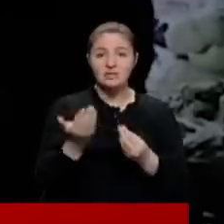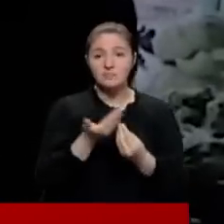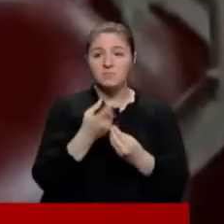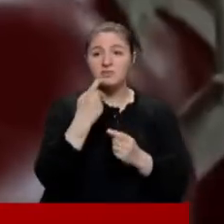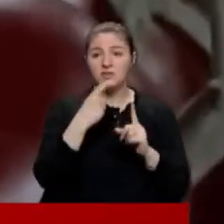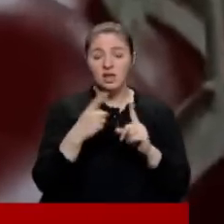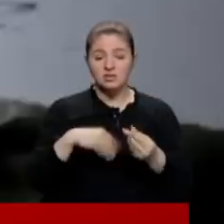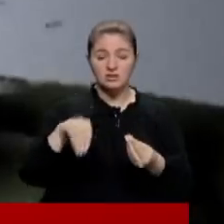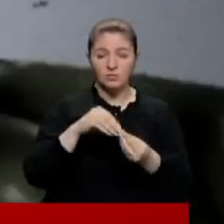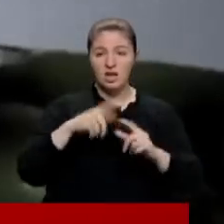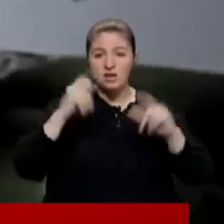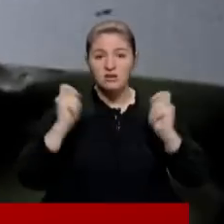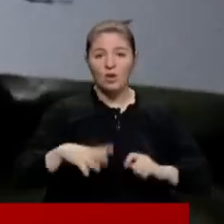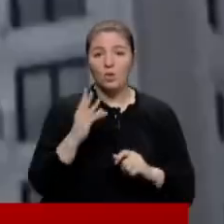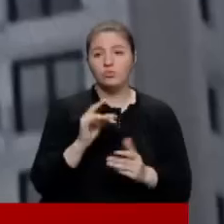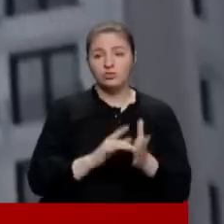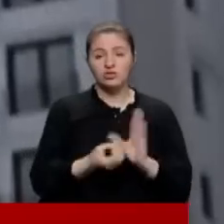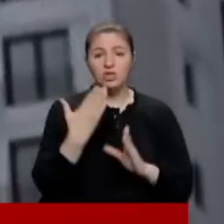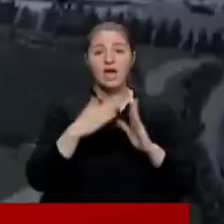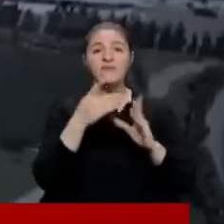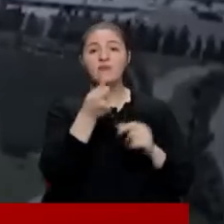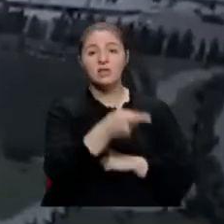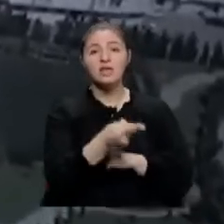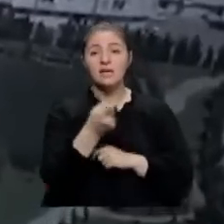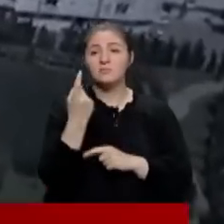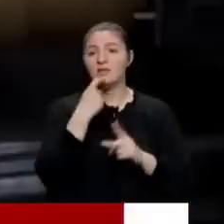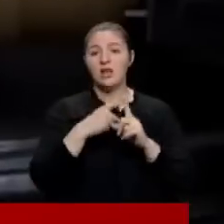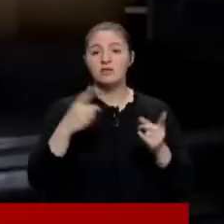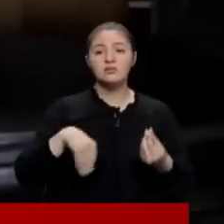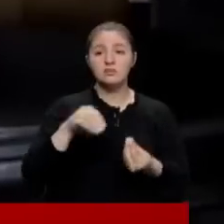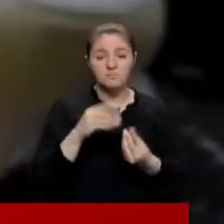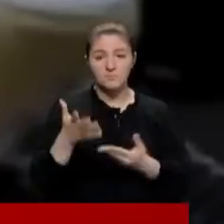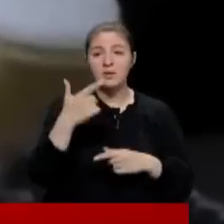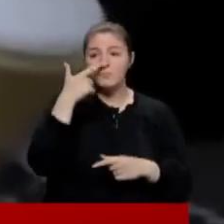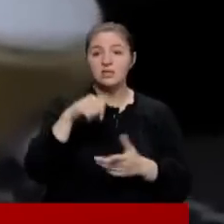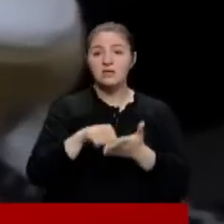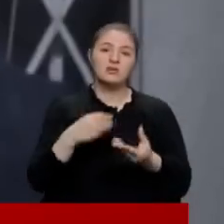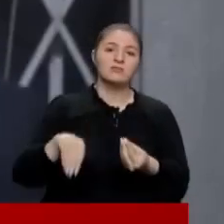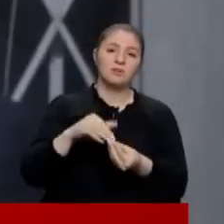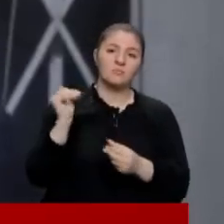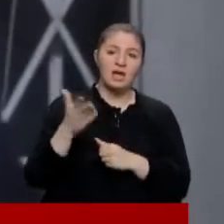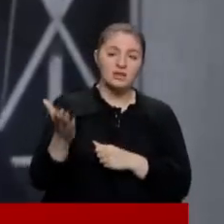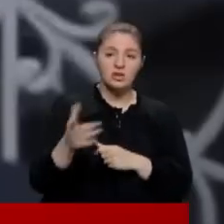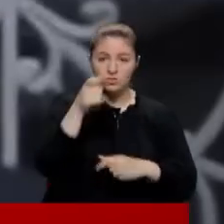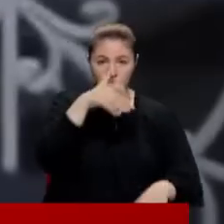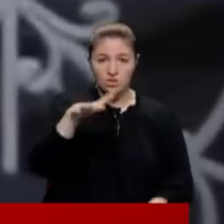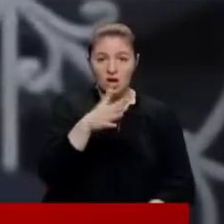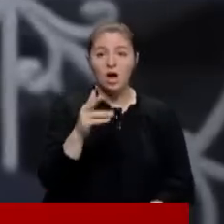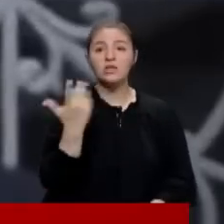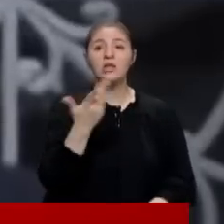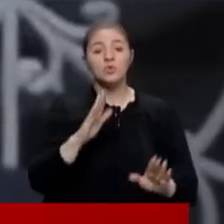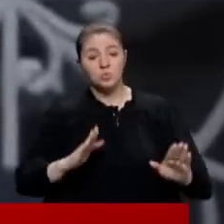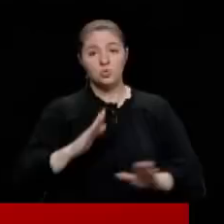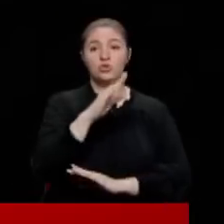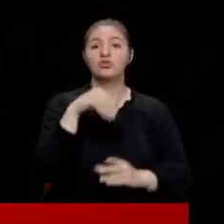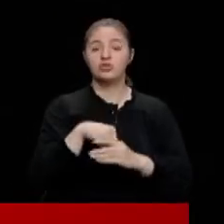yıllık artışın rekor düzeyde olduğu ortaya çıktı. Ev fiyatlarındaki yıllık artış oranı. Benzine tarihi bir zam geldi. Türkiye adeta bir